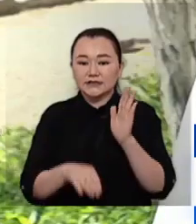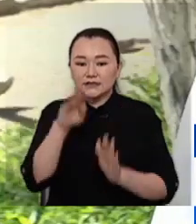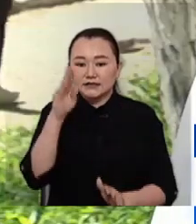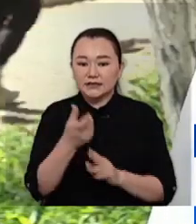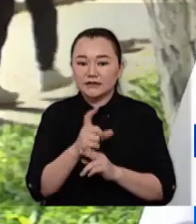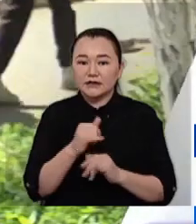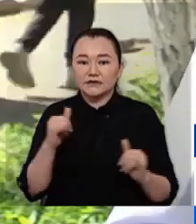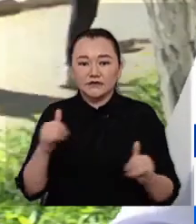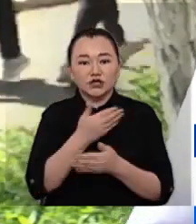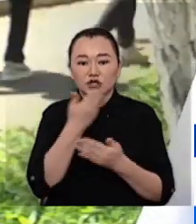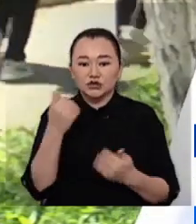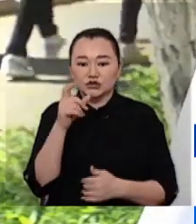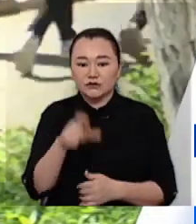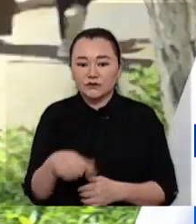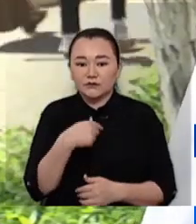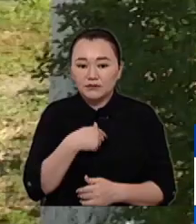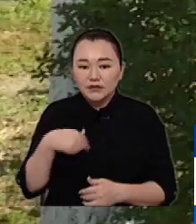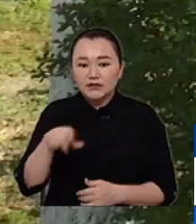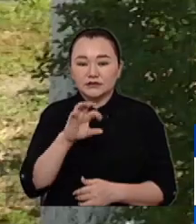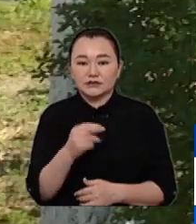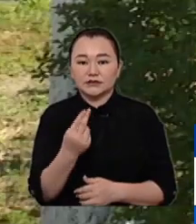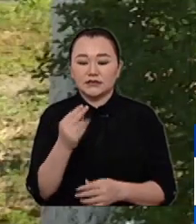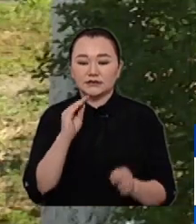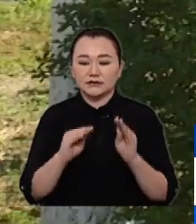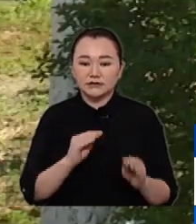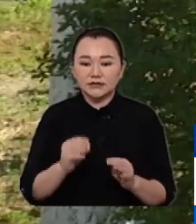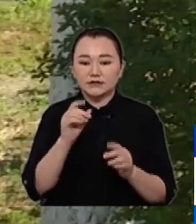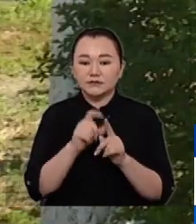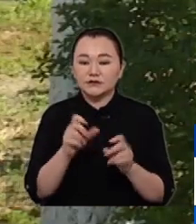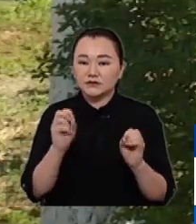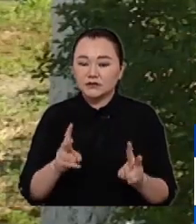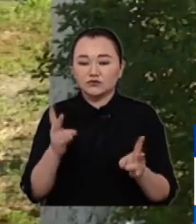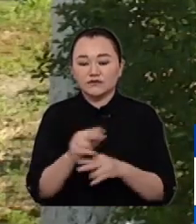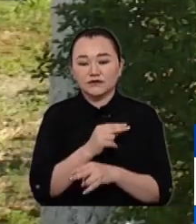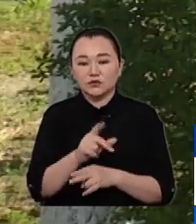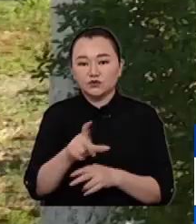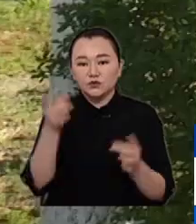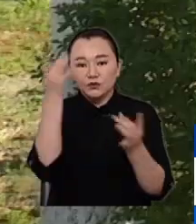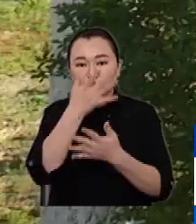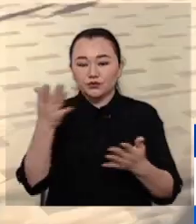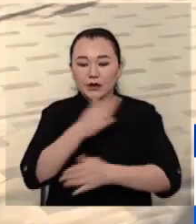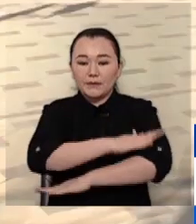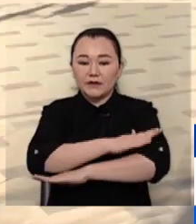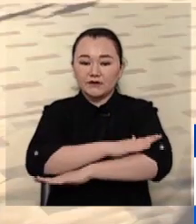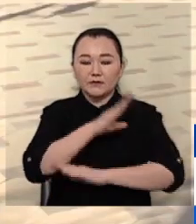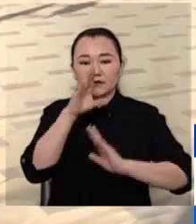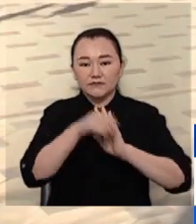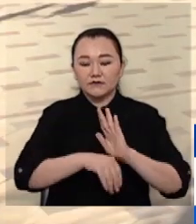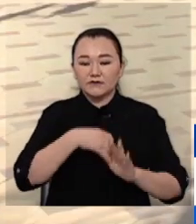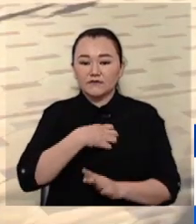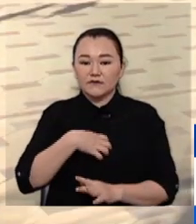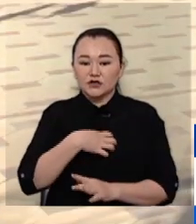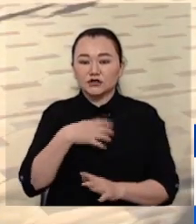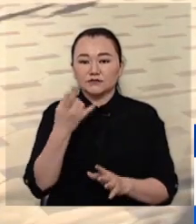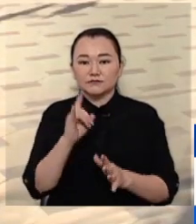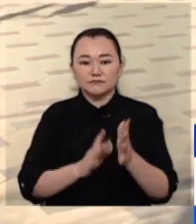развивает человека. Мы ведь социальные создания. По словам специалистов, нужно воспитывать в людях культуру поведения, прививать важное ее с